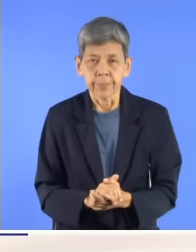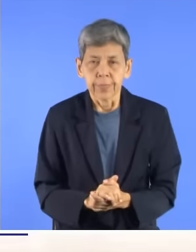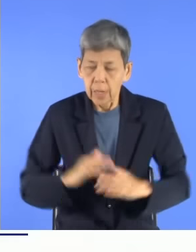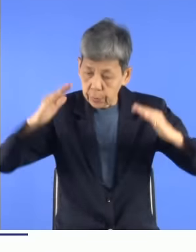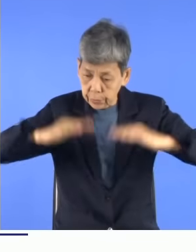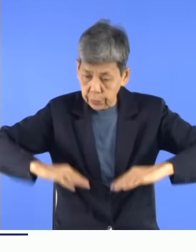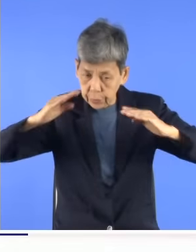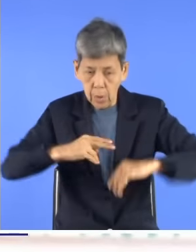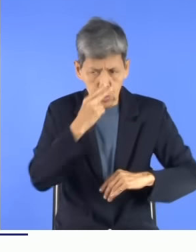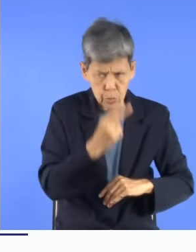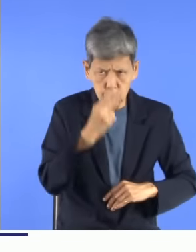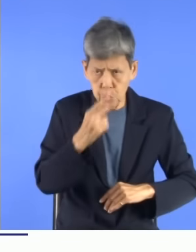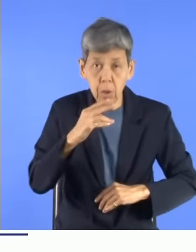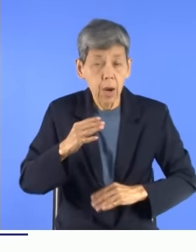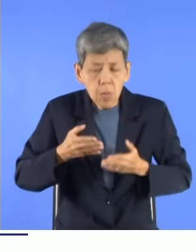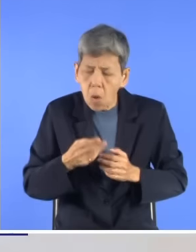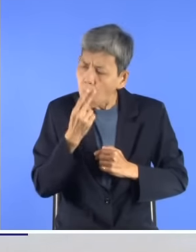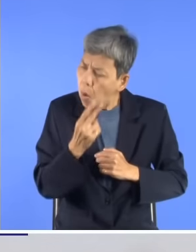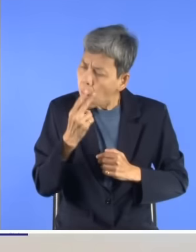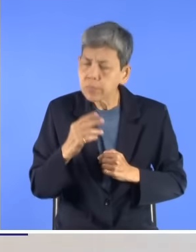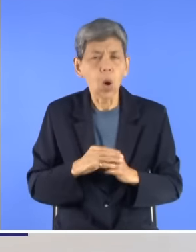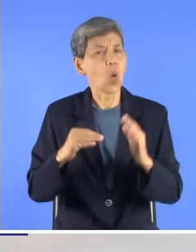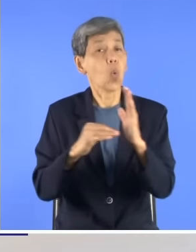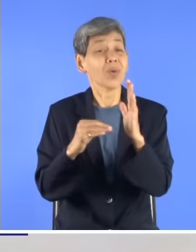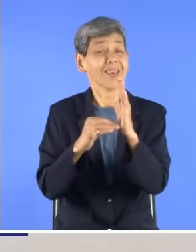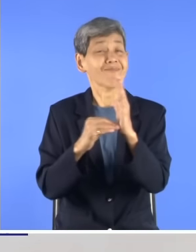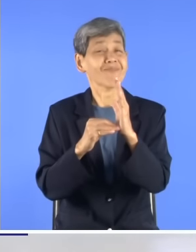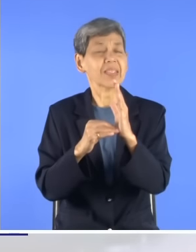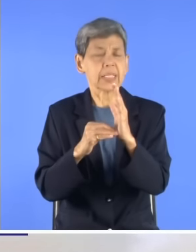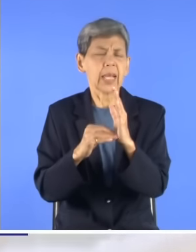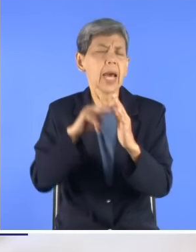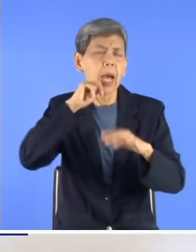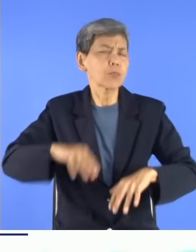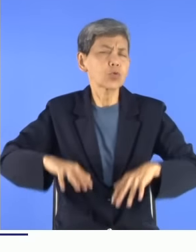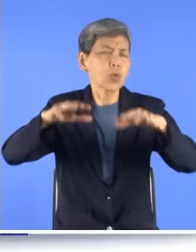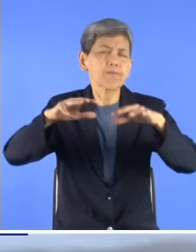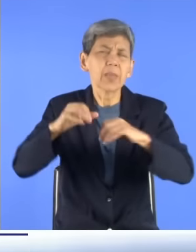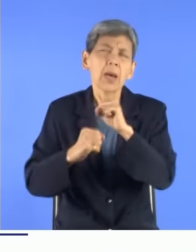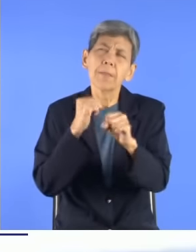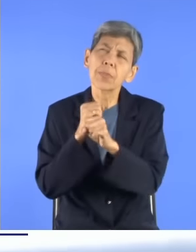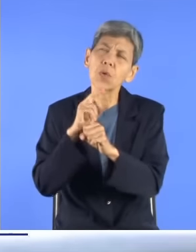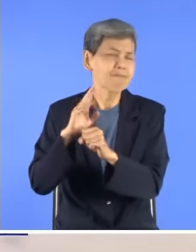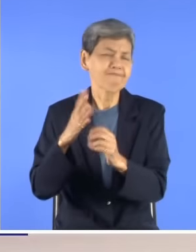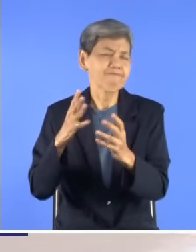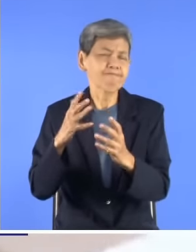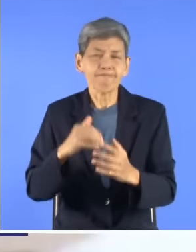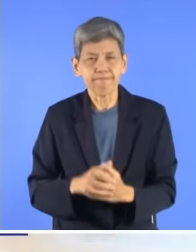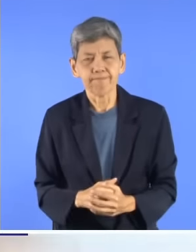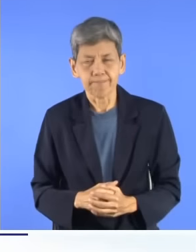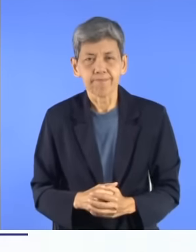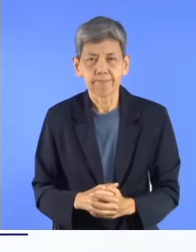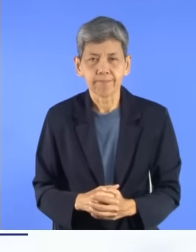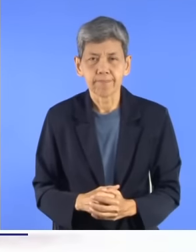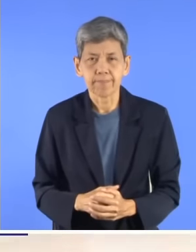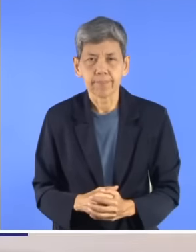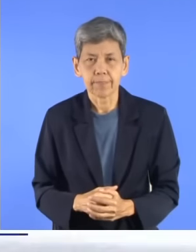วจดูเมื่อวานนี้ยืนยันเลยนะครับบอกว่ากรุงเทพมหานครจะน้ำไม่ท่วมเมื่อปี54แน่นอนครับ